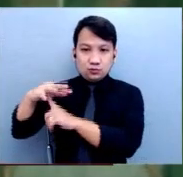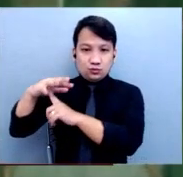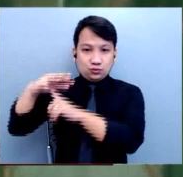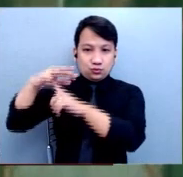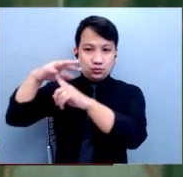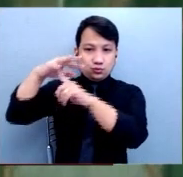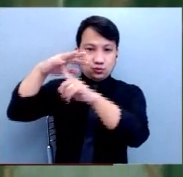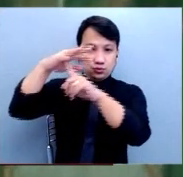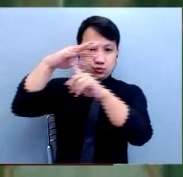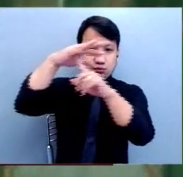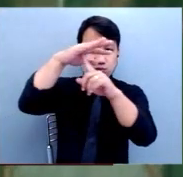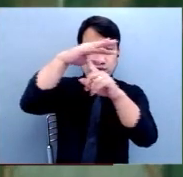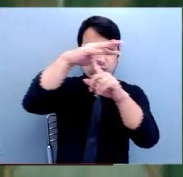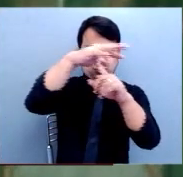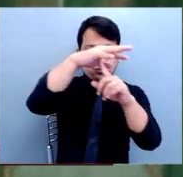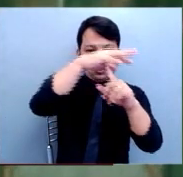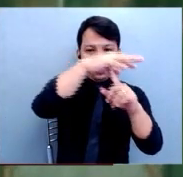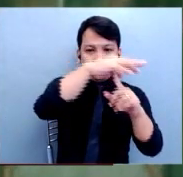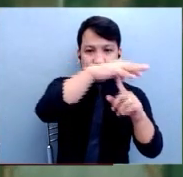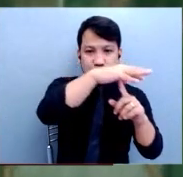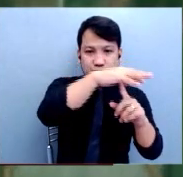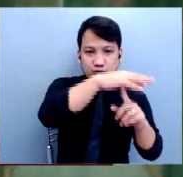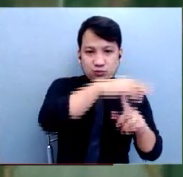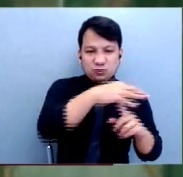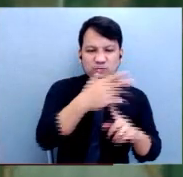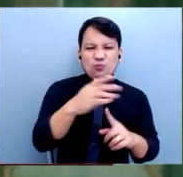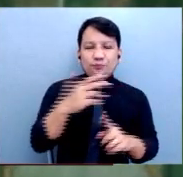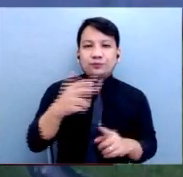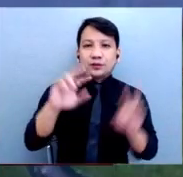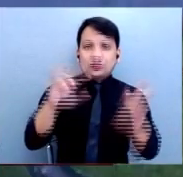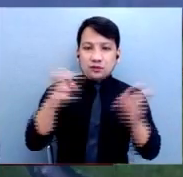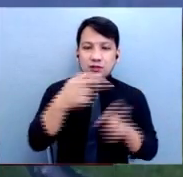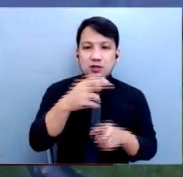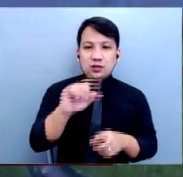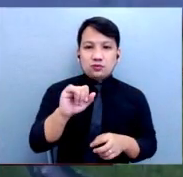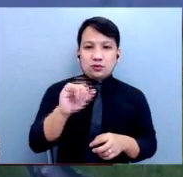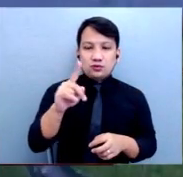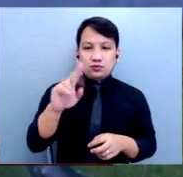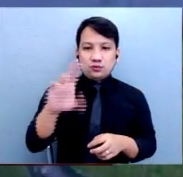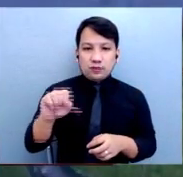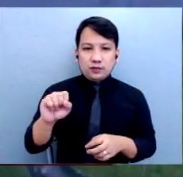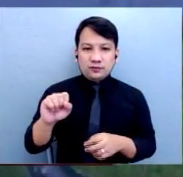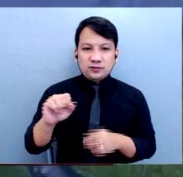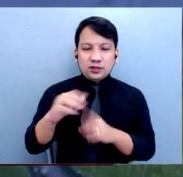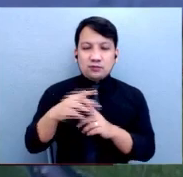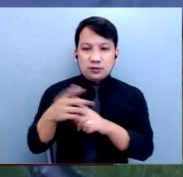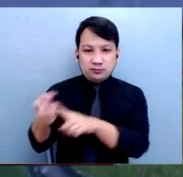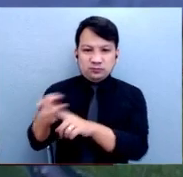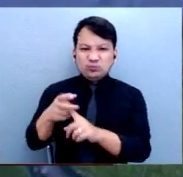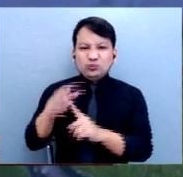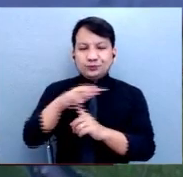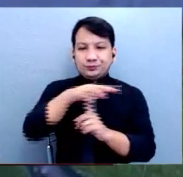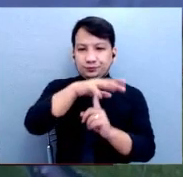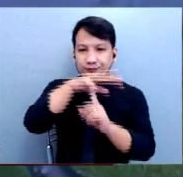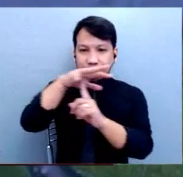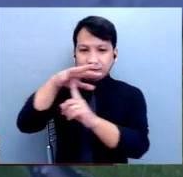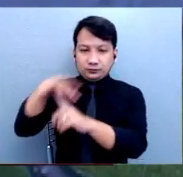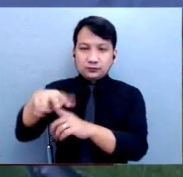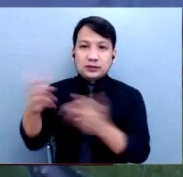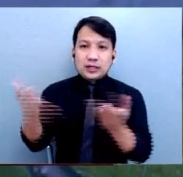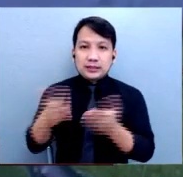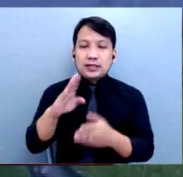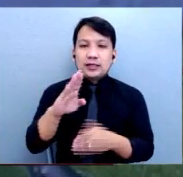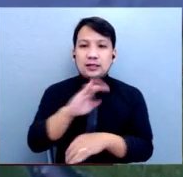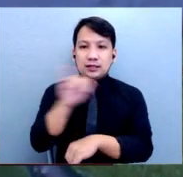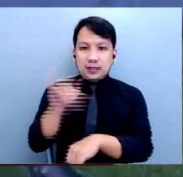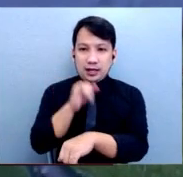Domestic Airport sa Pasay ang H-125 Airbus na magsusundo kay PNP Chief Junado Carlos na nasa Balisin